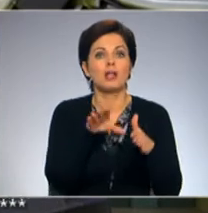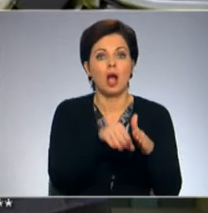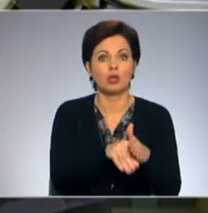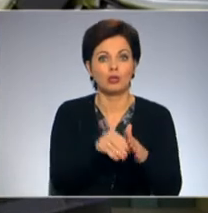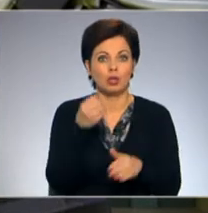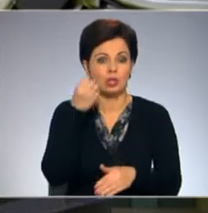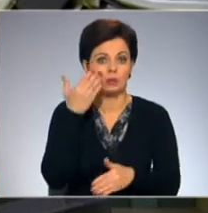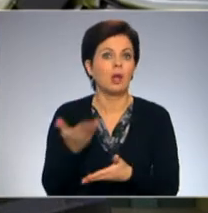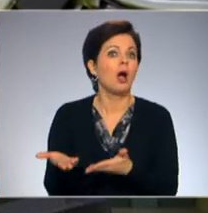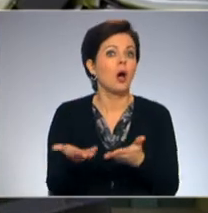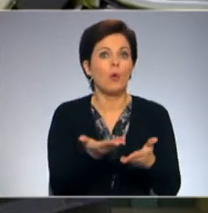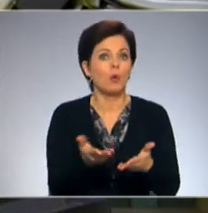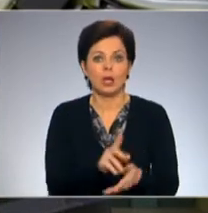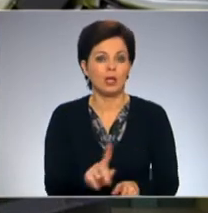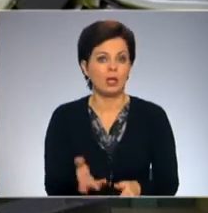izglītību, kur tad viņa ir?